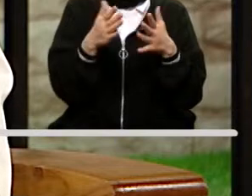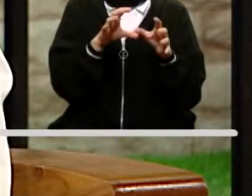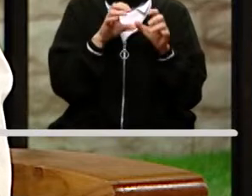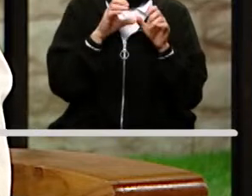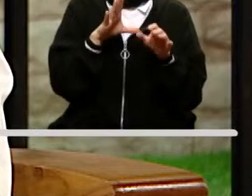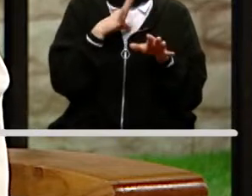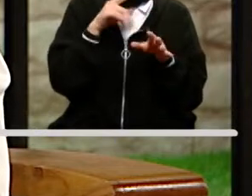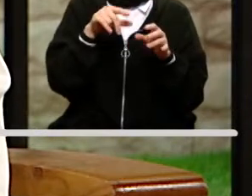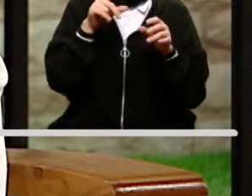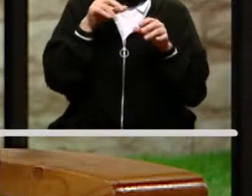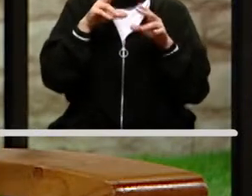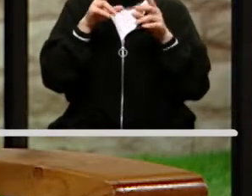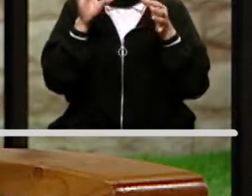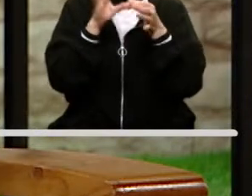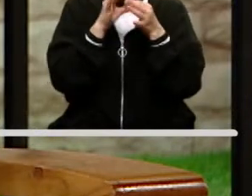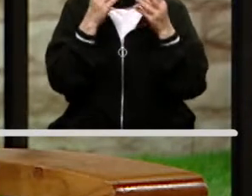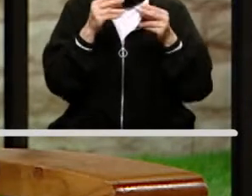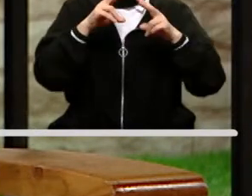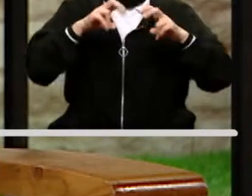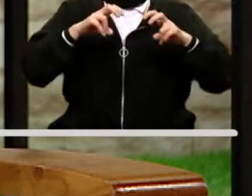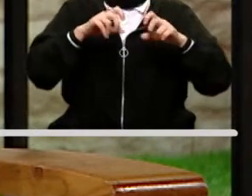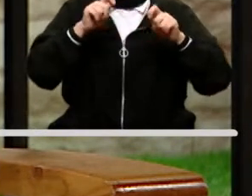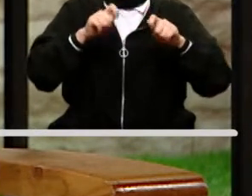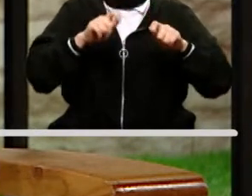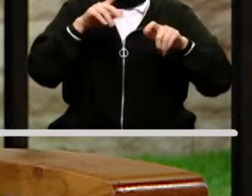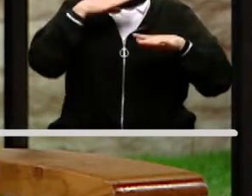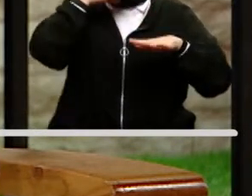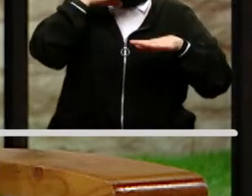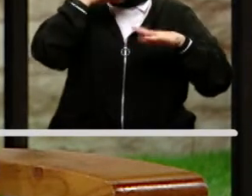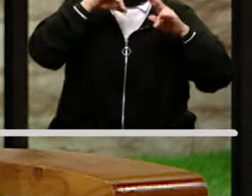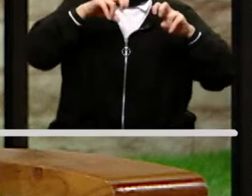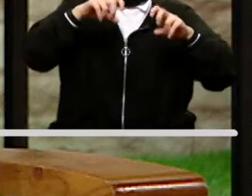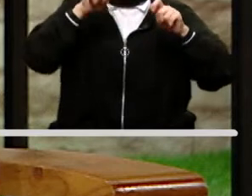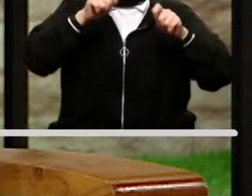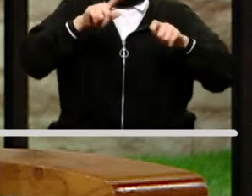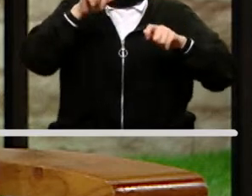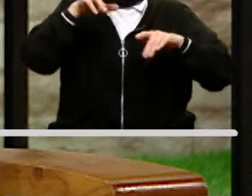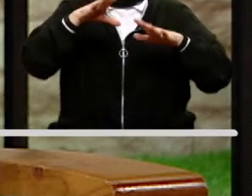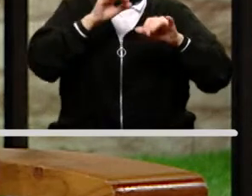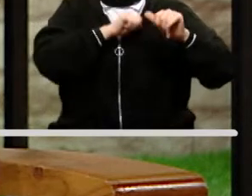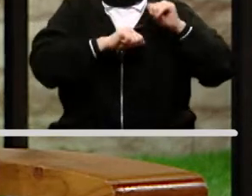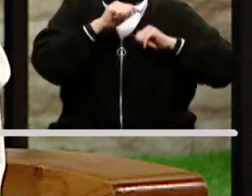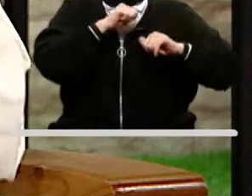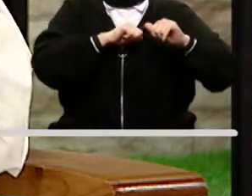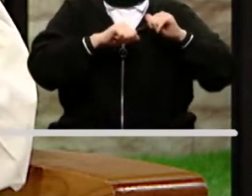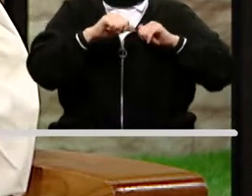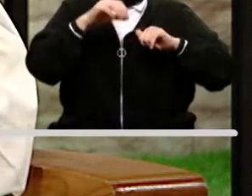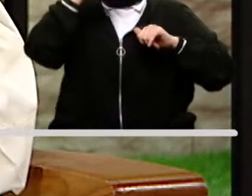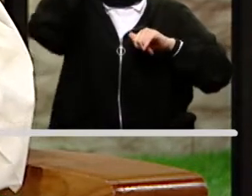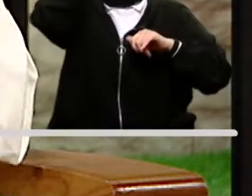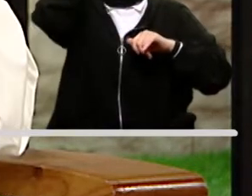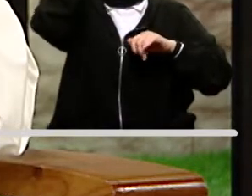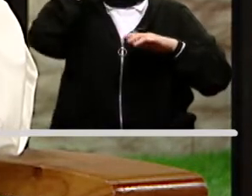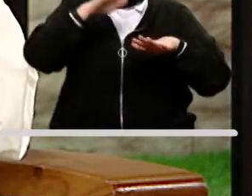araştırma yapmışlar. Onu da belirteyim. Buyurun, söylerken buyurun. Aklıma geldi. Yine yurt dışı bir araştırması. Bir üniversitede öğrencilerin İkiye